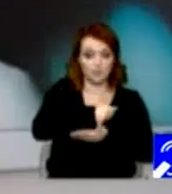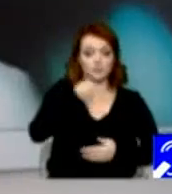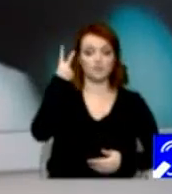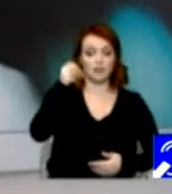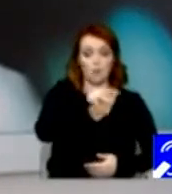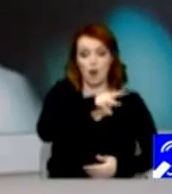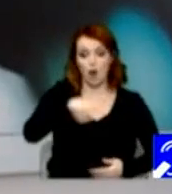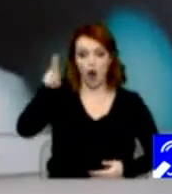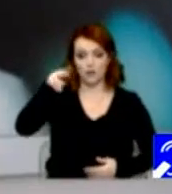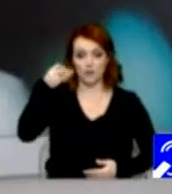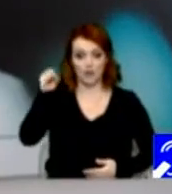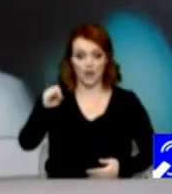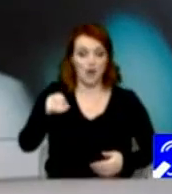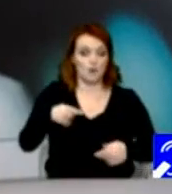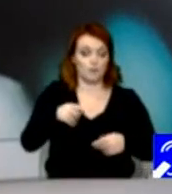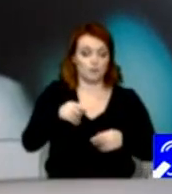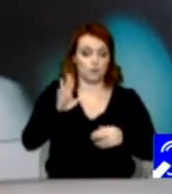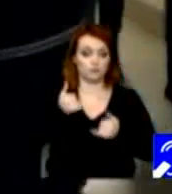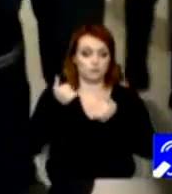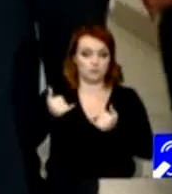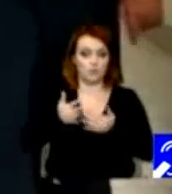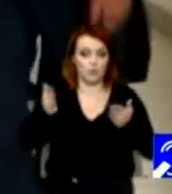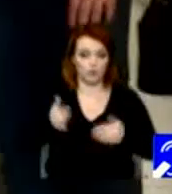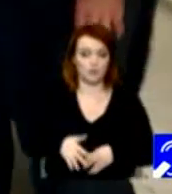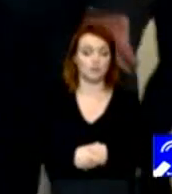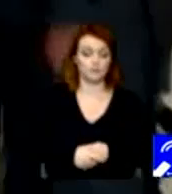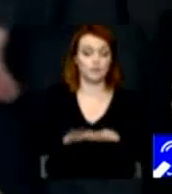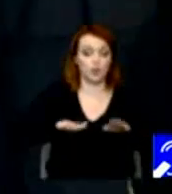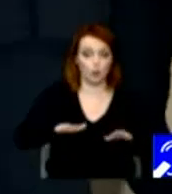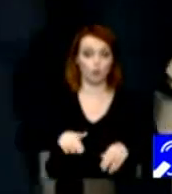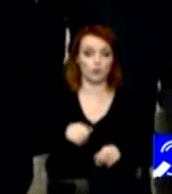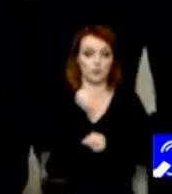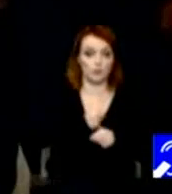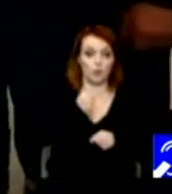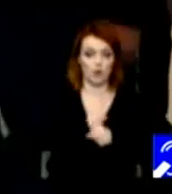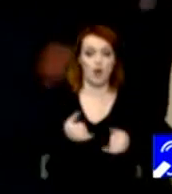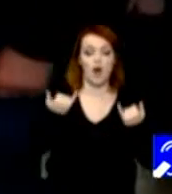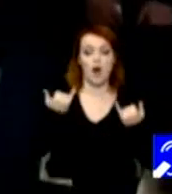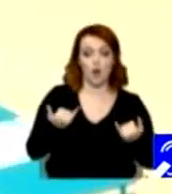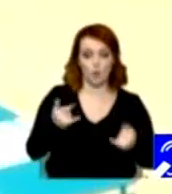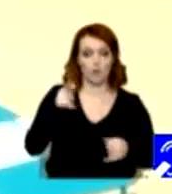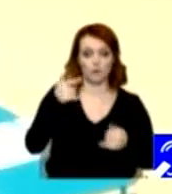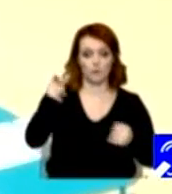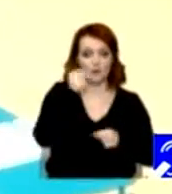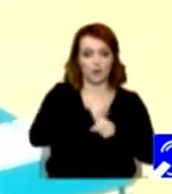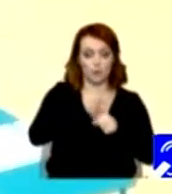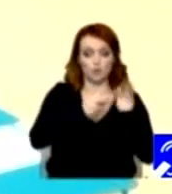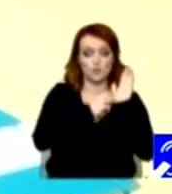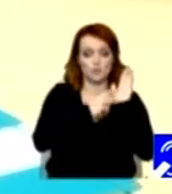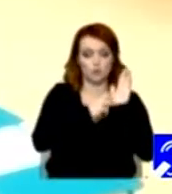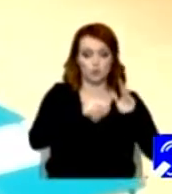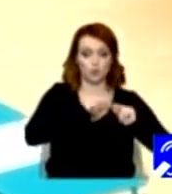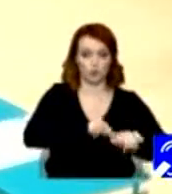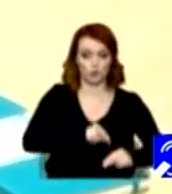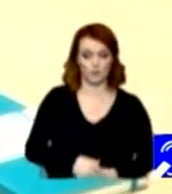care vor genera 500 de noi locuri de muncă acum în cele două fabrici ale grupului austriac își desfășoară activitatea peste 700 de angajați iar